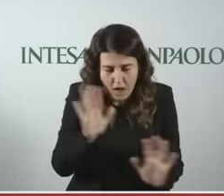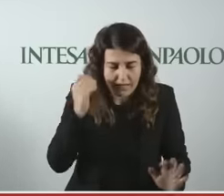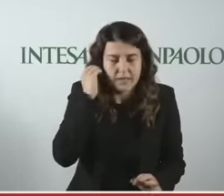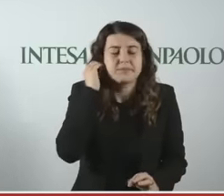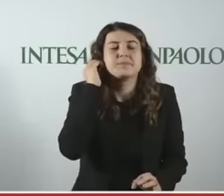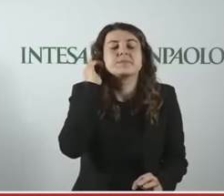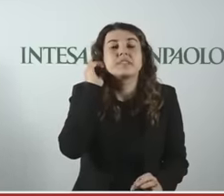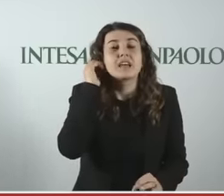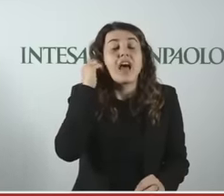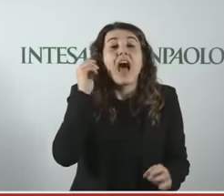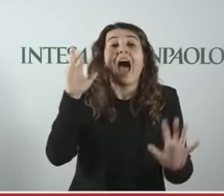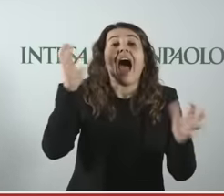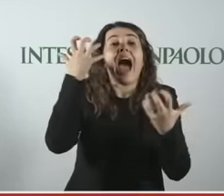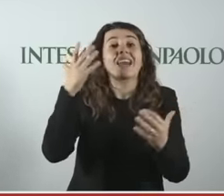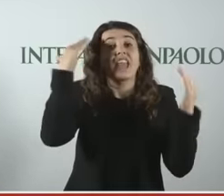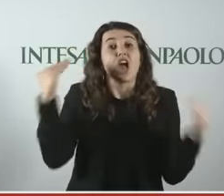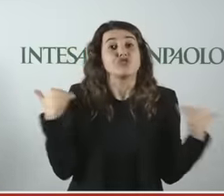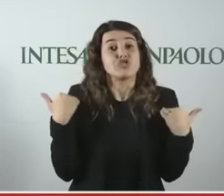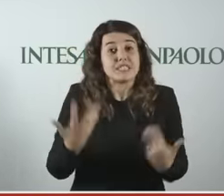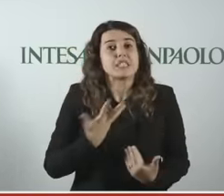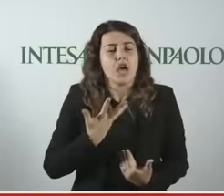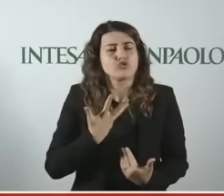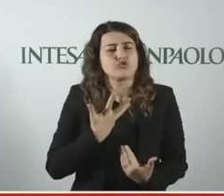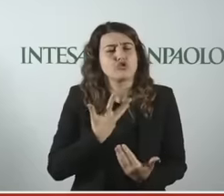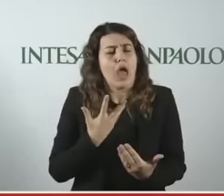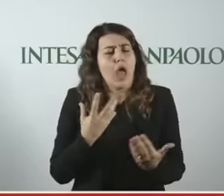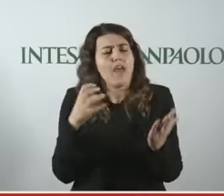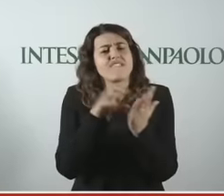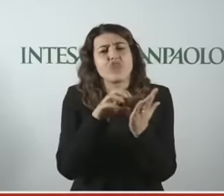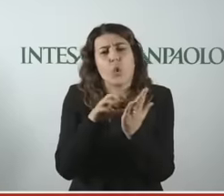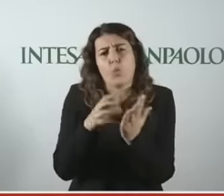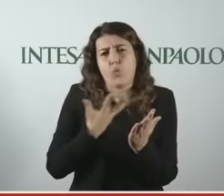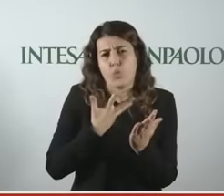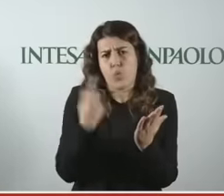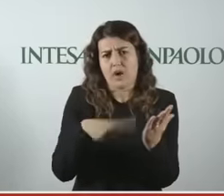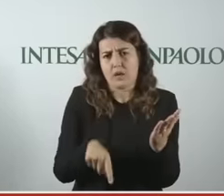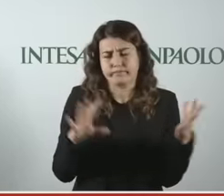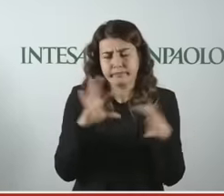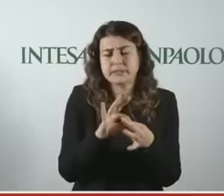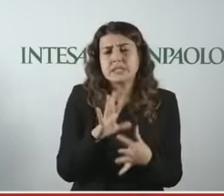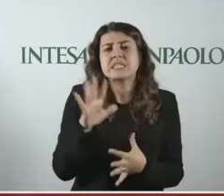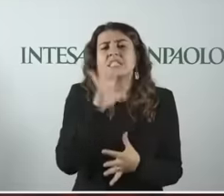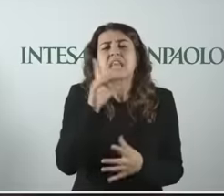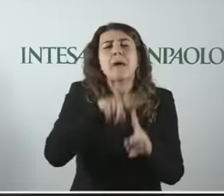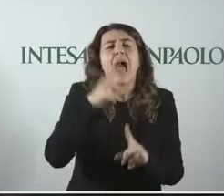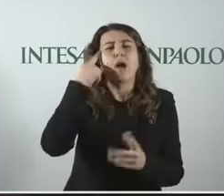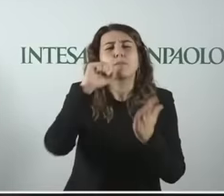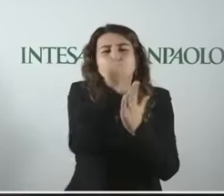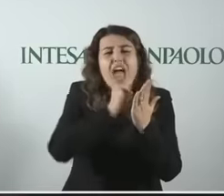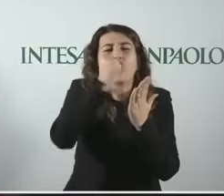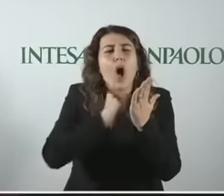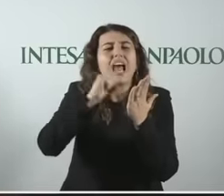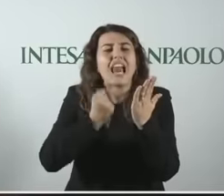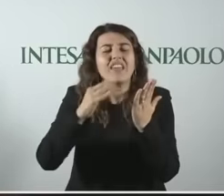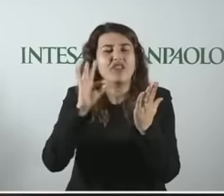nell'arte egizia ci sono raffigurazioni di questa cosa e e pare che anche il geroglifico